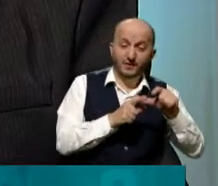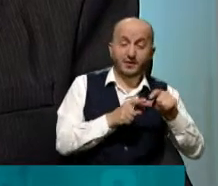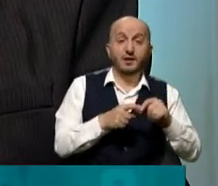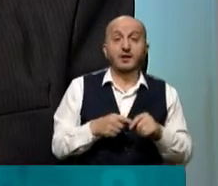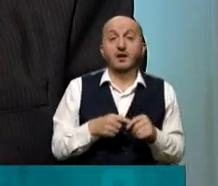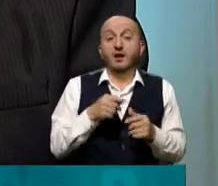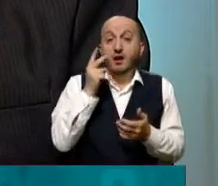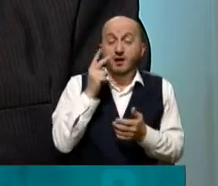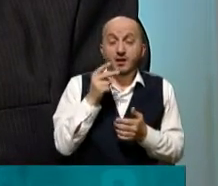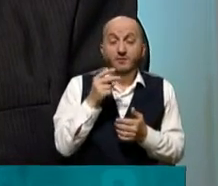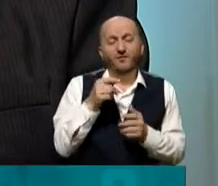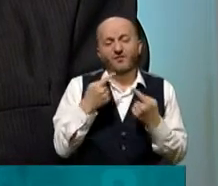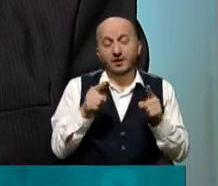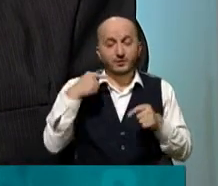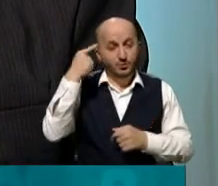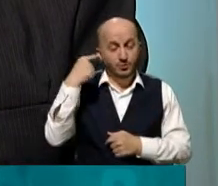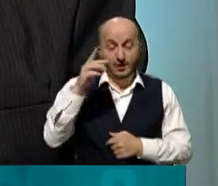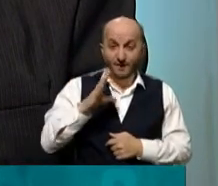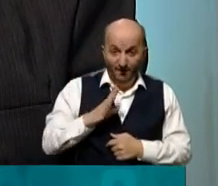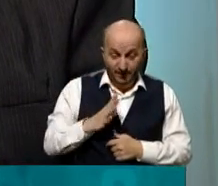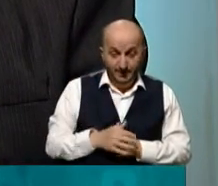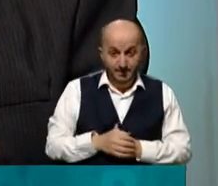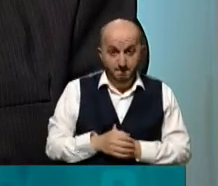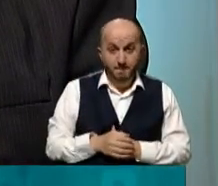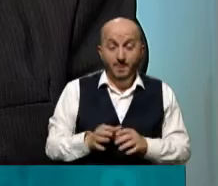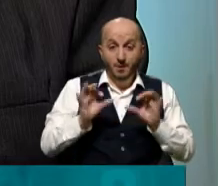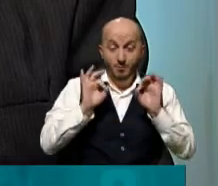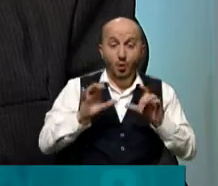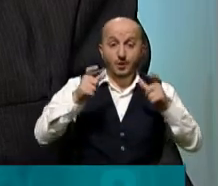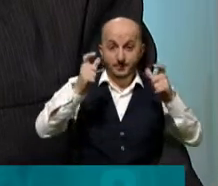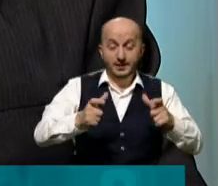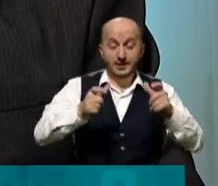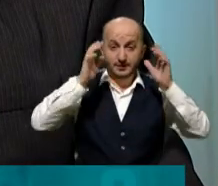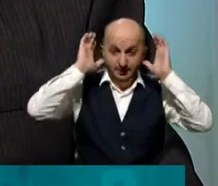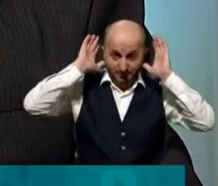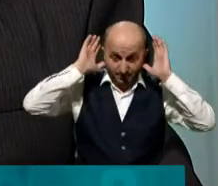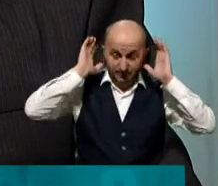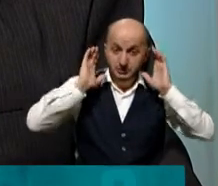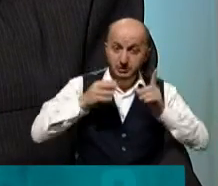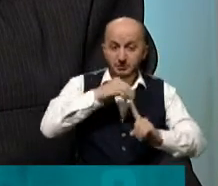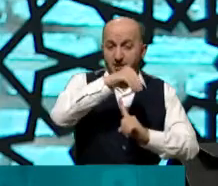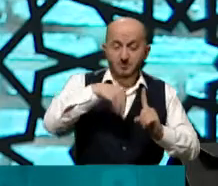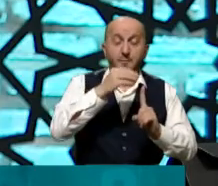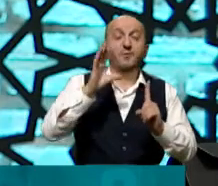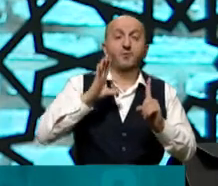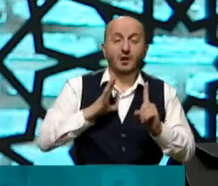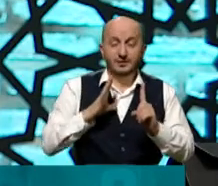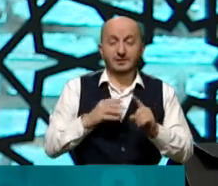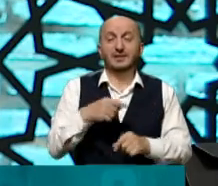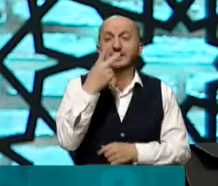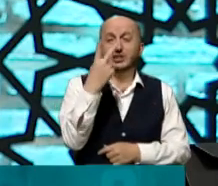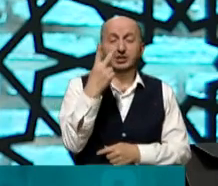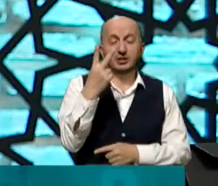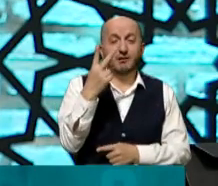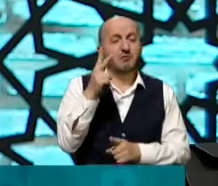müftabi olan, evet farklı görüşleri var. Böyle bir yerde namaz kıldıracak birisi varsa, İki de cemaat var.